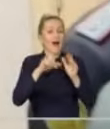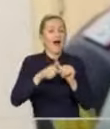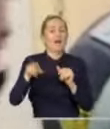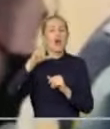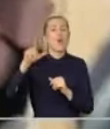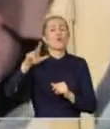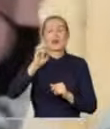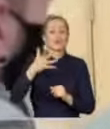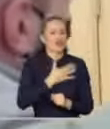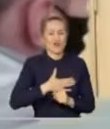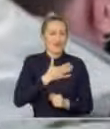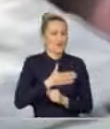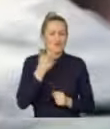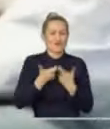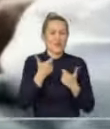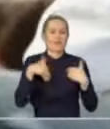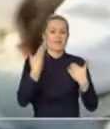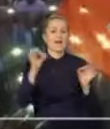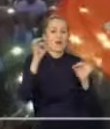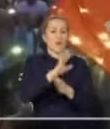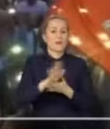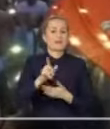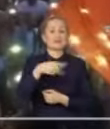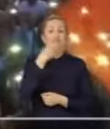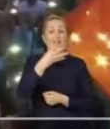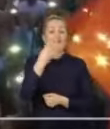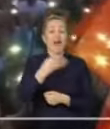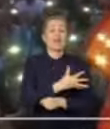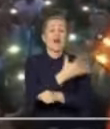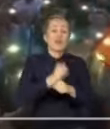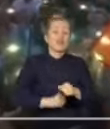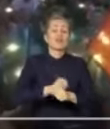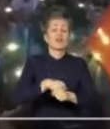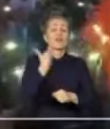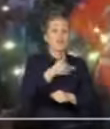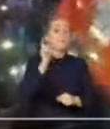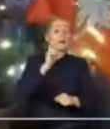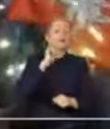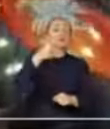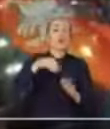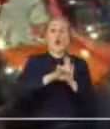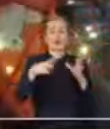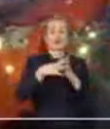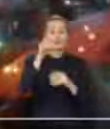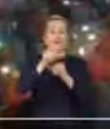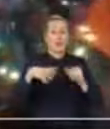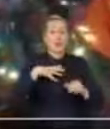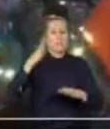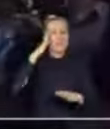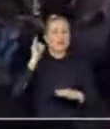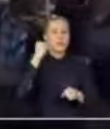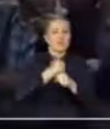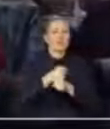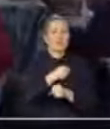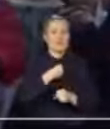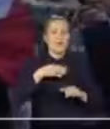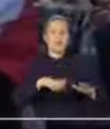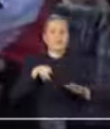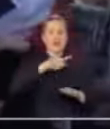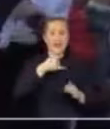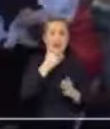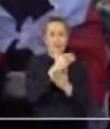próżni. Na 4 lata kolonii karnej skazano dziś mężczyznę, który od 10 lat mieszkał i pracował w Polsce jako programista.